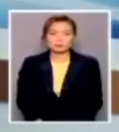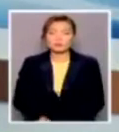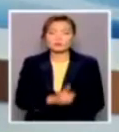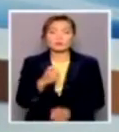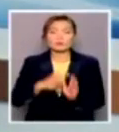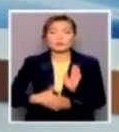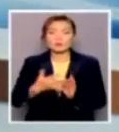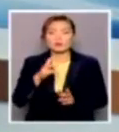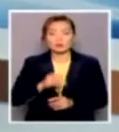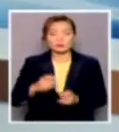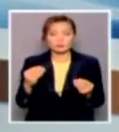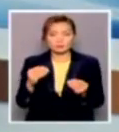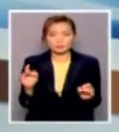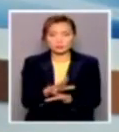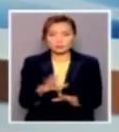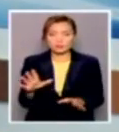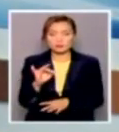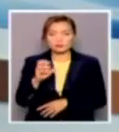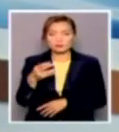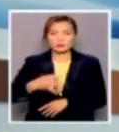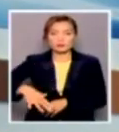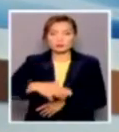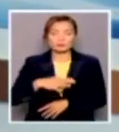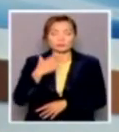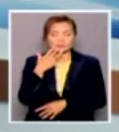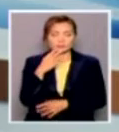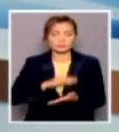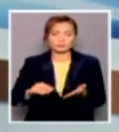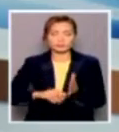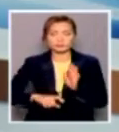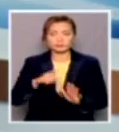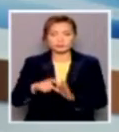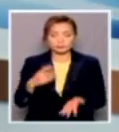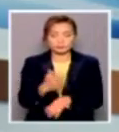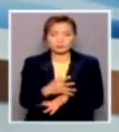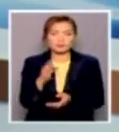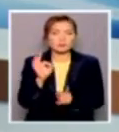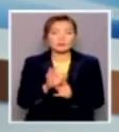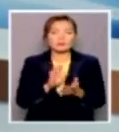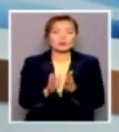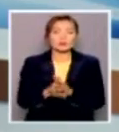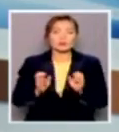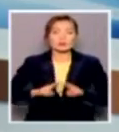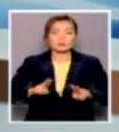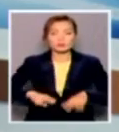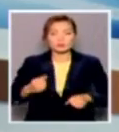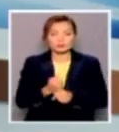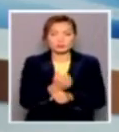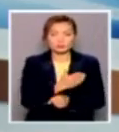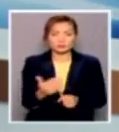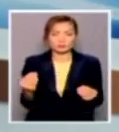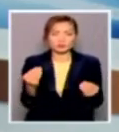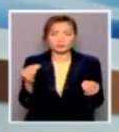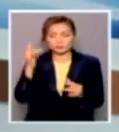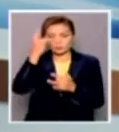К 175-летию великого поэта и сатайцы одновременно писали диктант. Цель мероприятия – пропаганда произведений